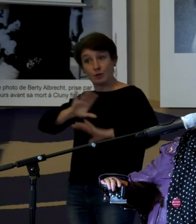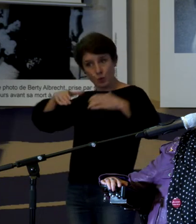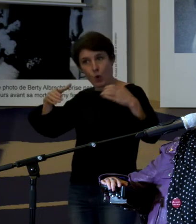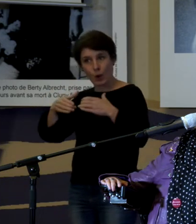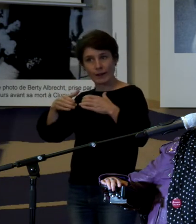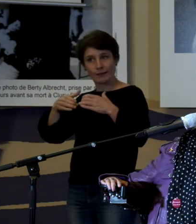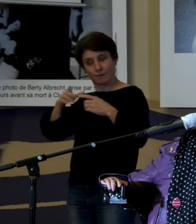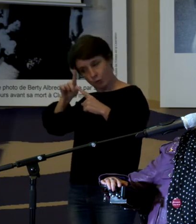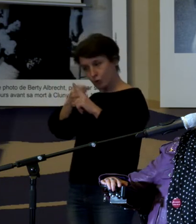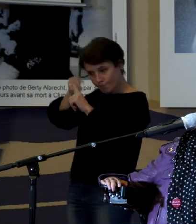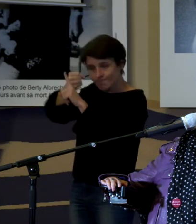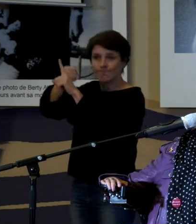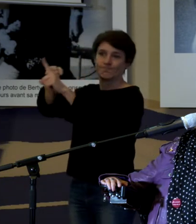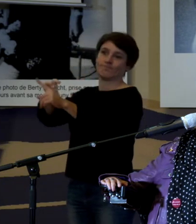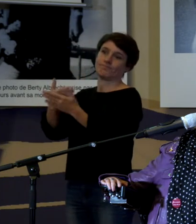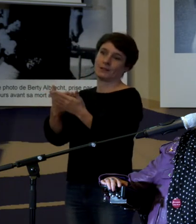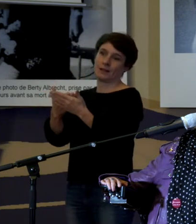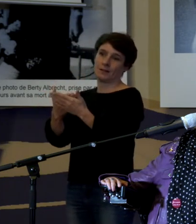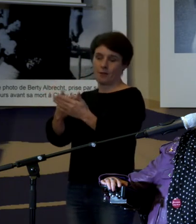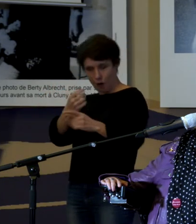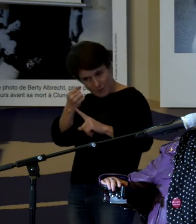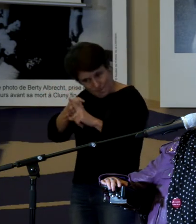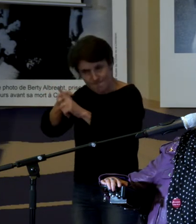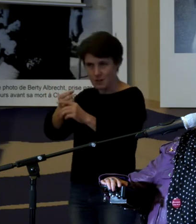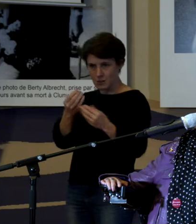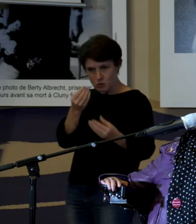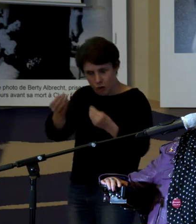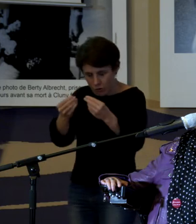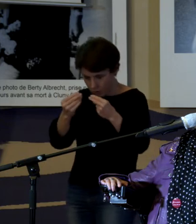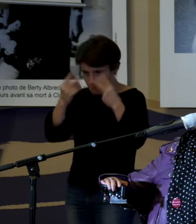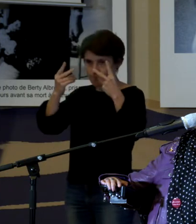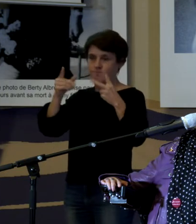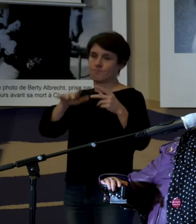eh bien, nous faisons hein, ce travail de